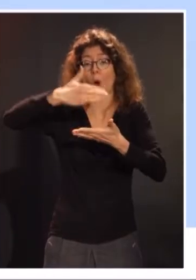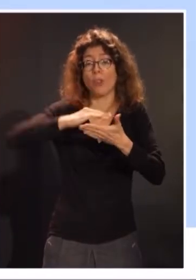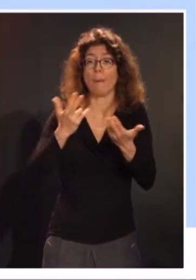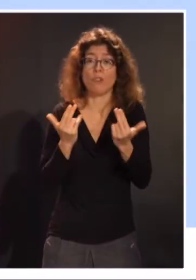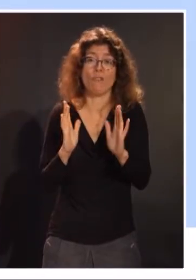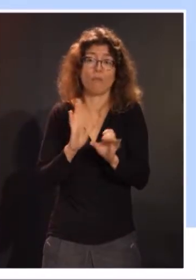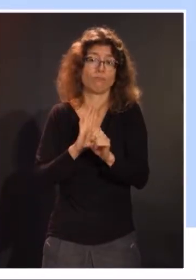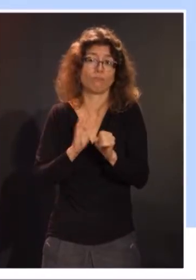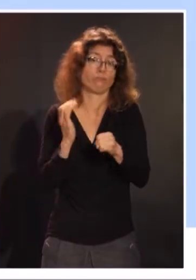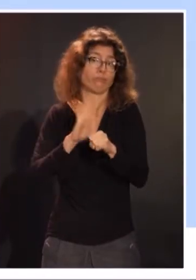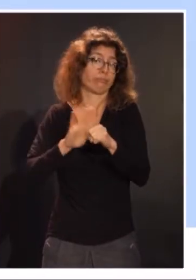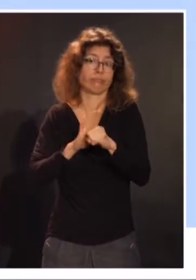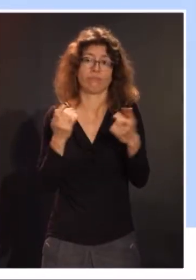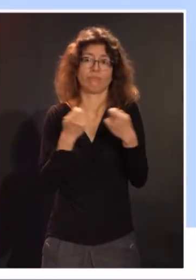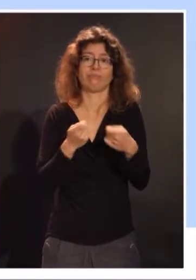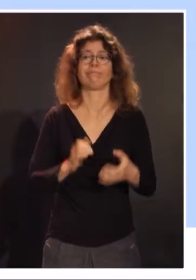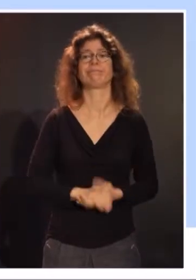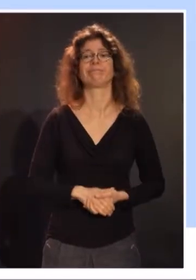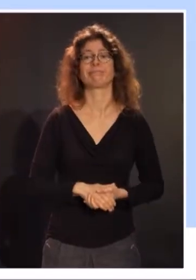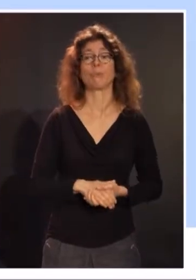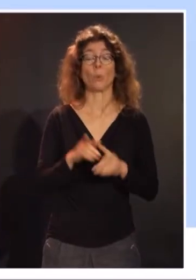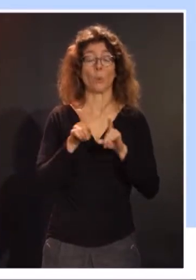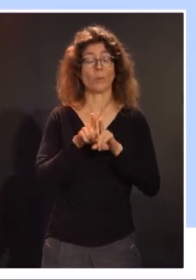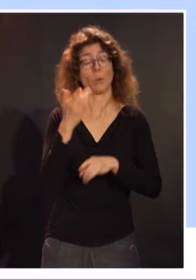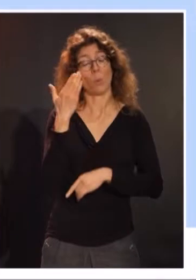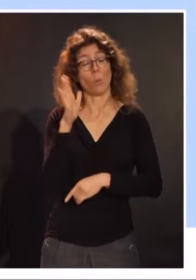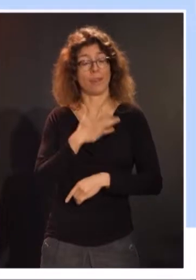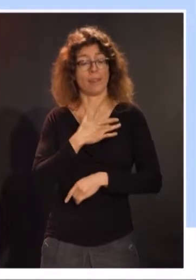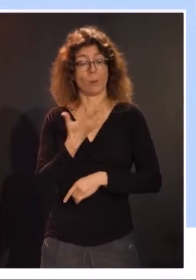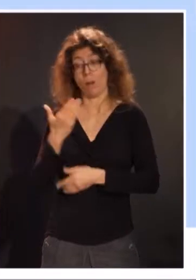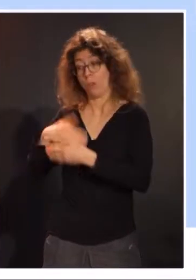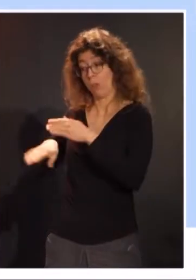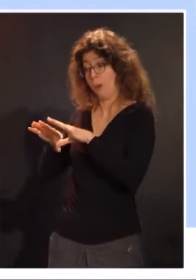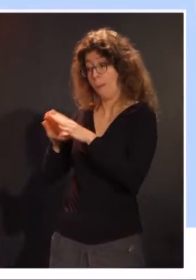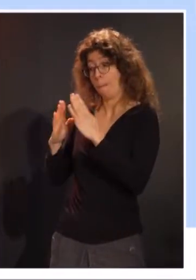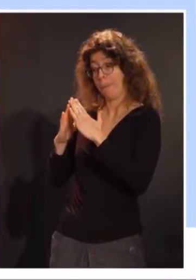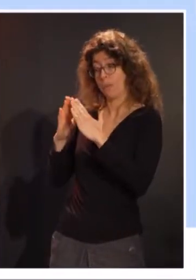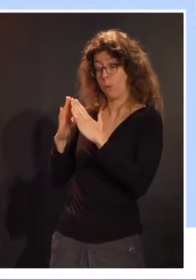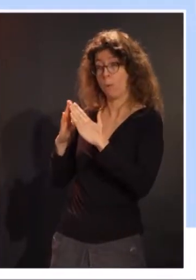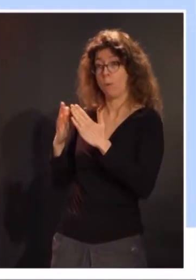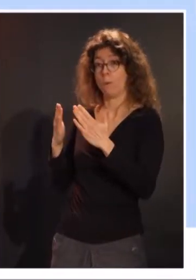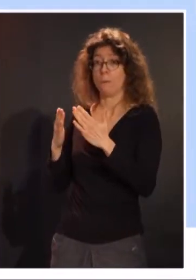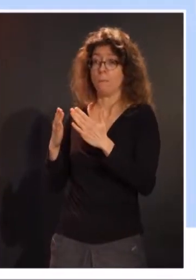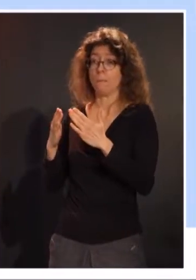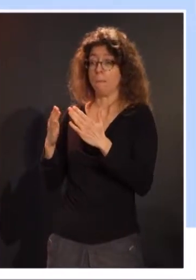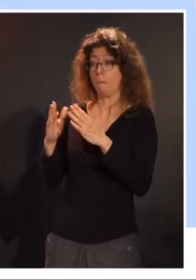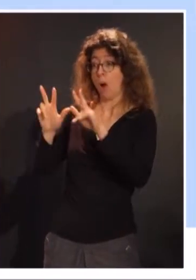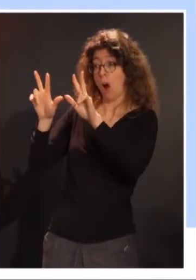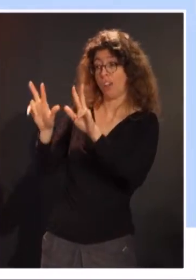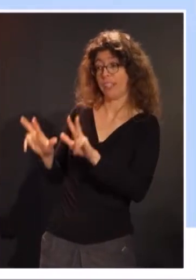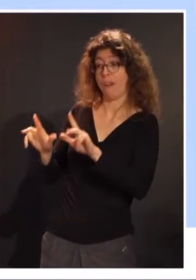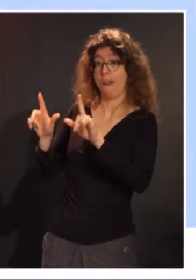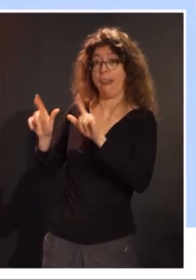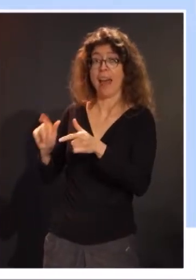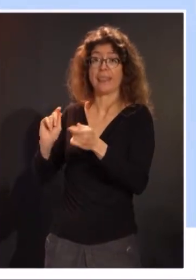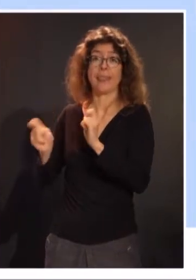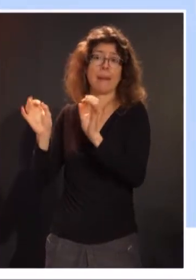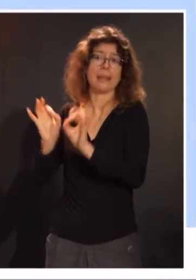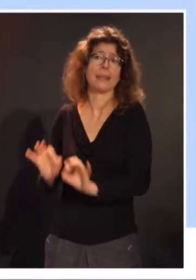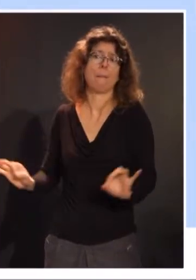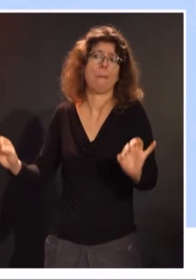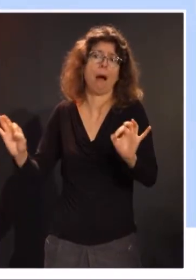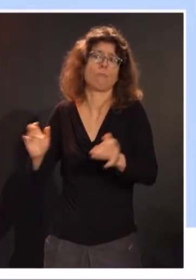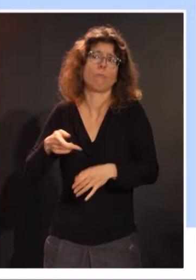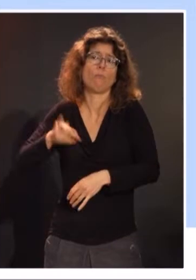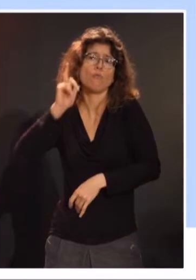puis l'autre élément aussi, c'est qu'à la maison, ils n'avaient pas de tablette, plutôt un ordinateur qui était mobilisable, donc c'était plus cohérent de rester